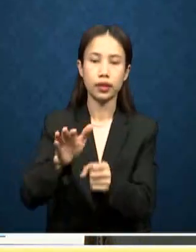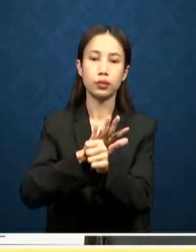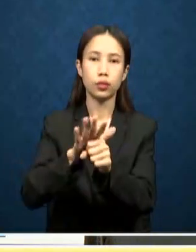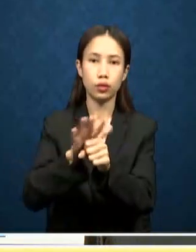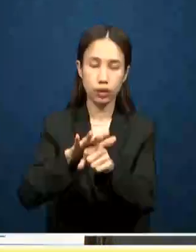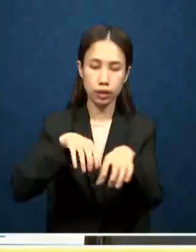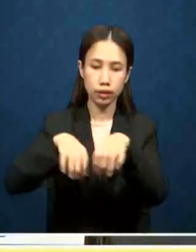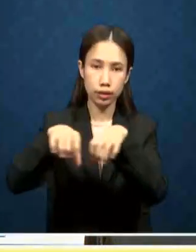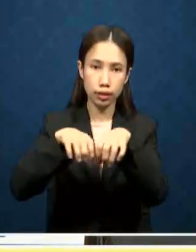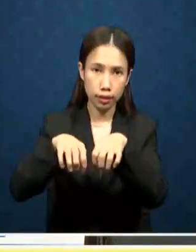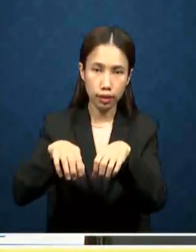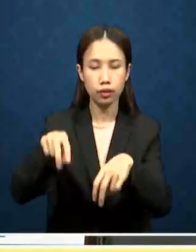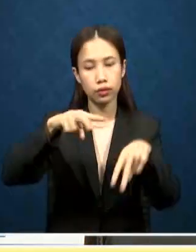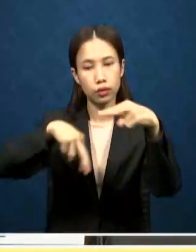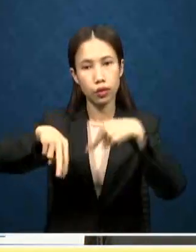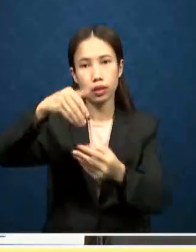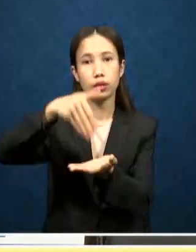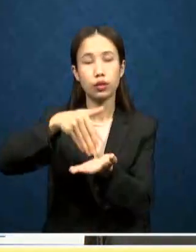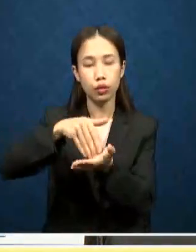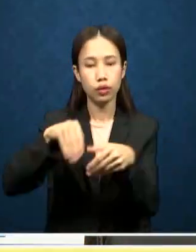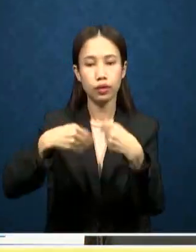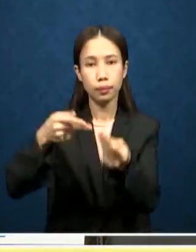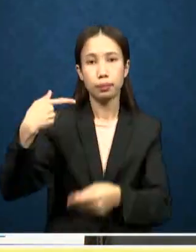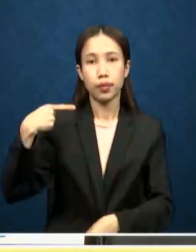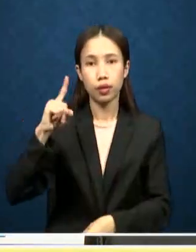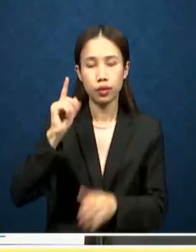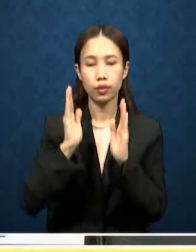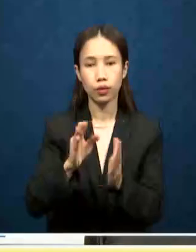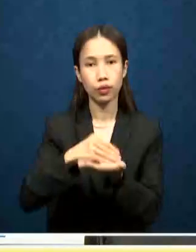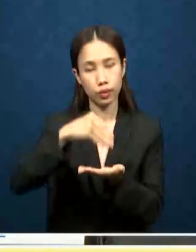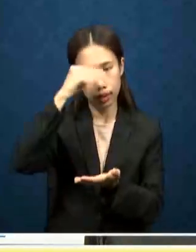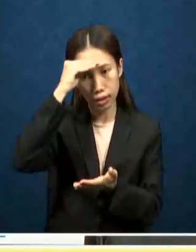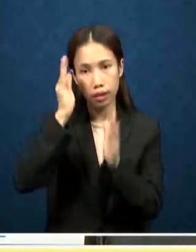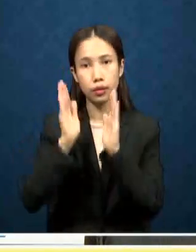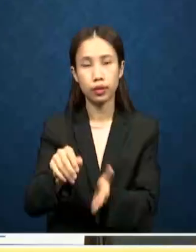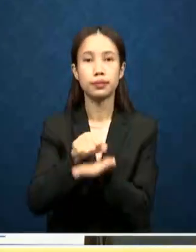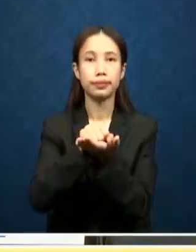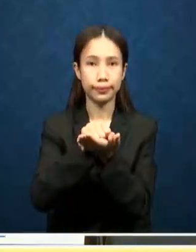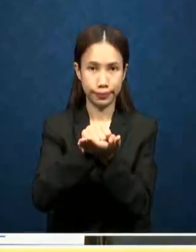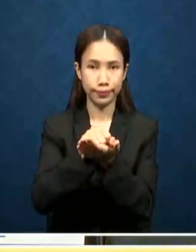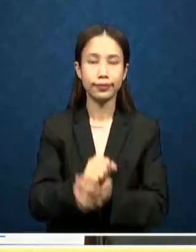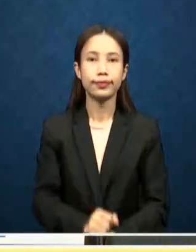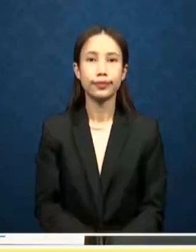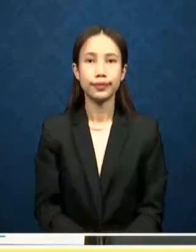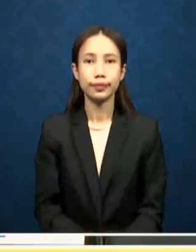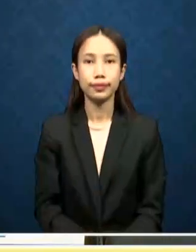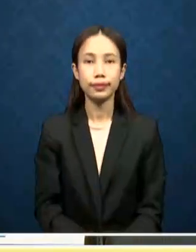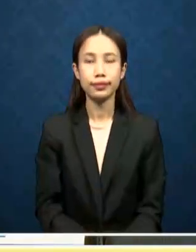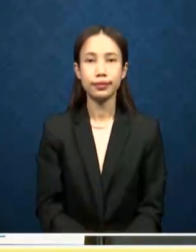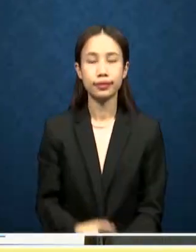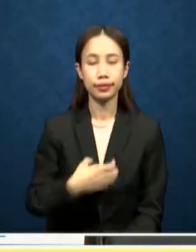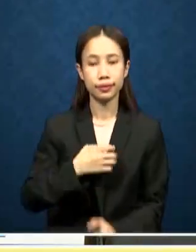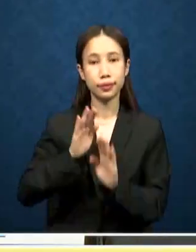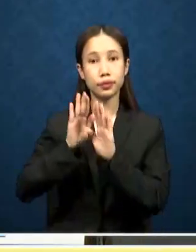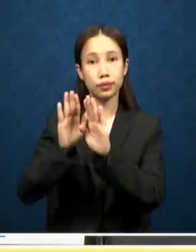จัดการอันจะเกิดประโยชน์ต่อนักเรียนนักศึกษาเอ่อแล้วก็ผู้ใช้บริการครับท่านประธานจึงกราบเรียนผ่านท่าน